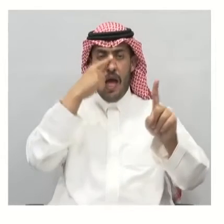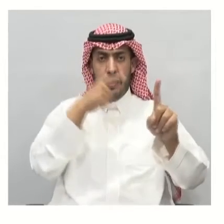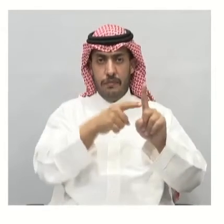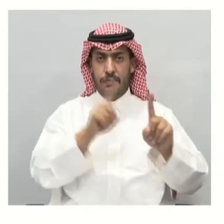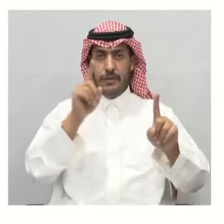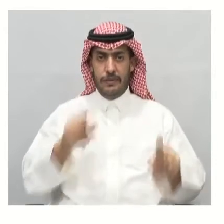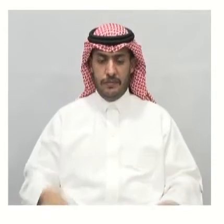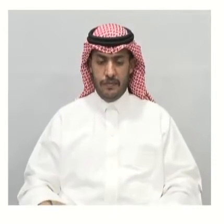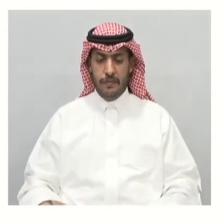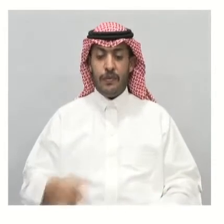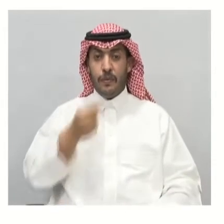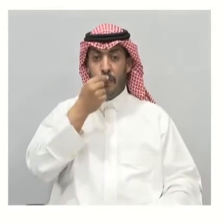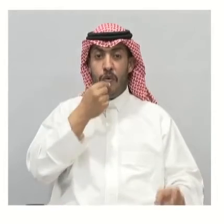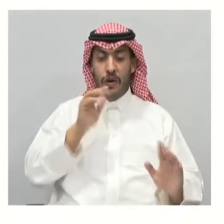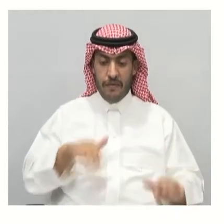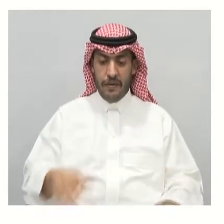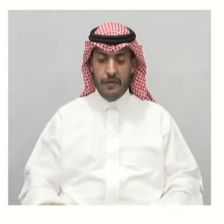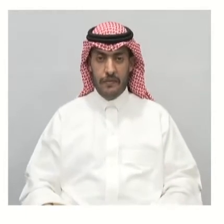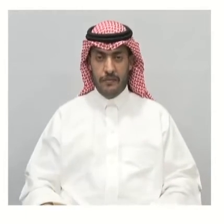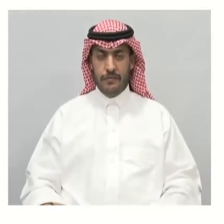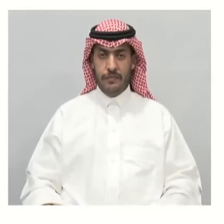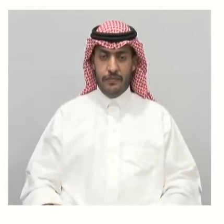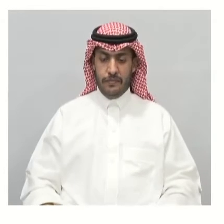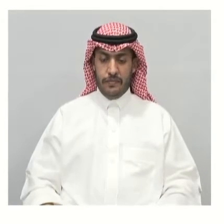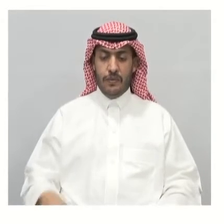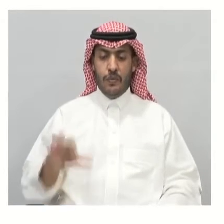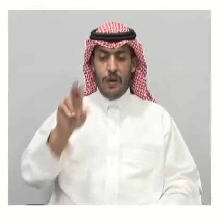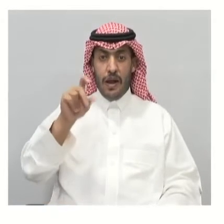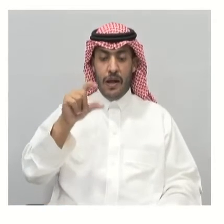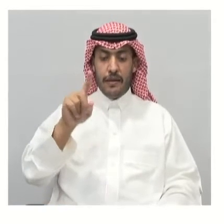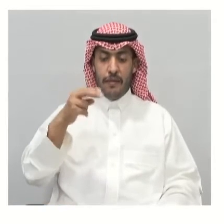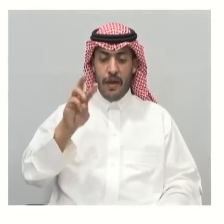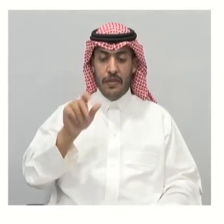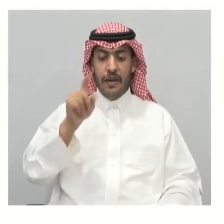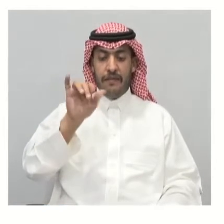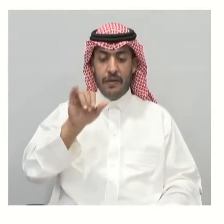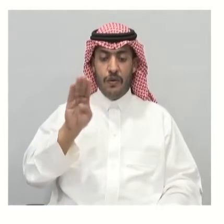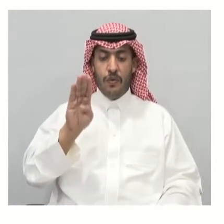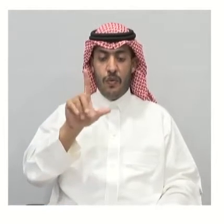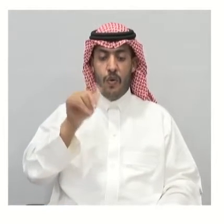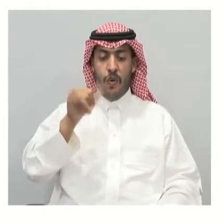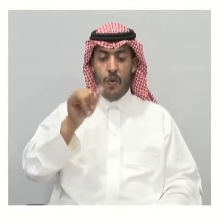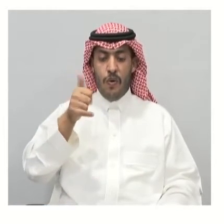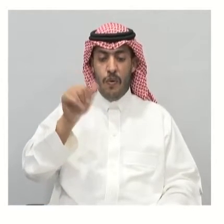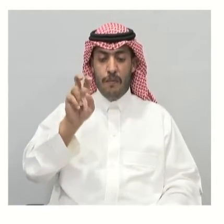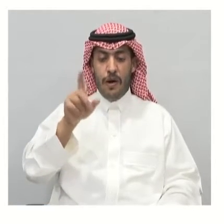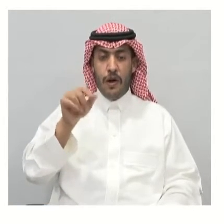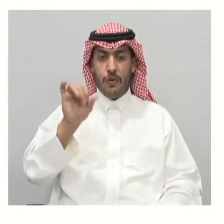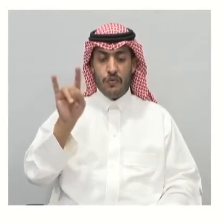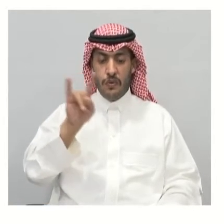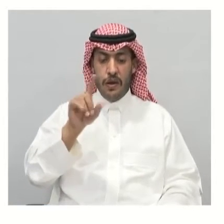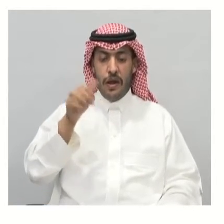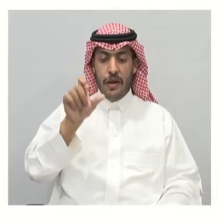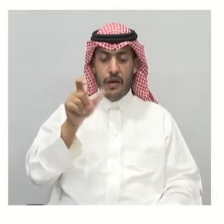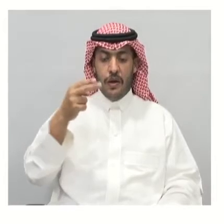وحده قال تعالى بسم الله الرحمن الرحيم ولقد بعثنا في كل امه رسولا ان اعبدوا الله